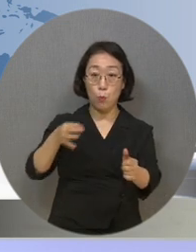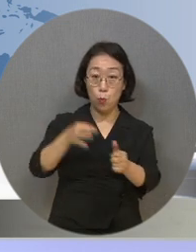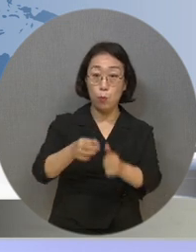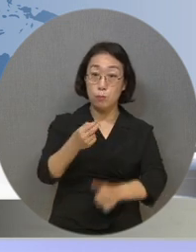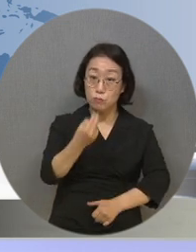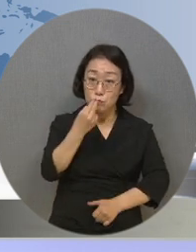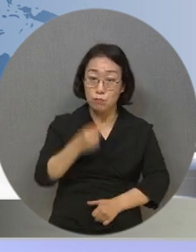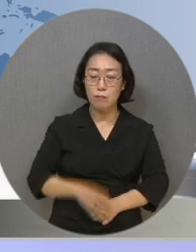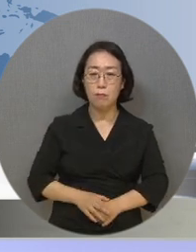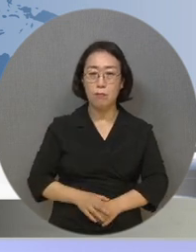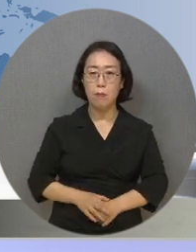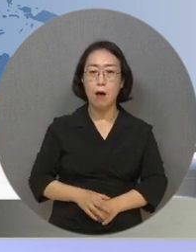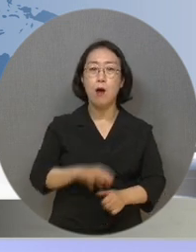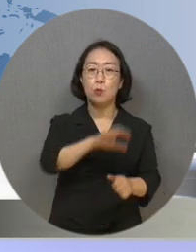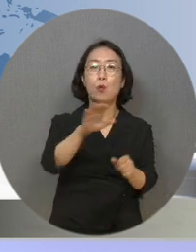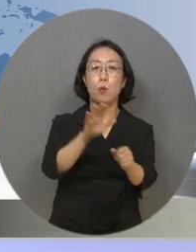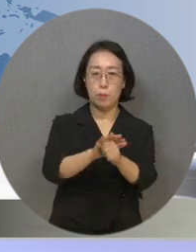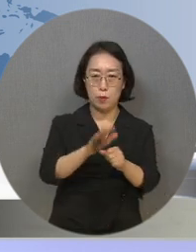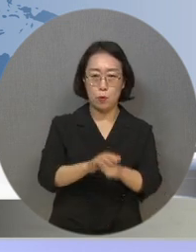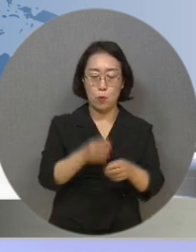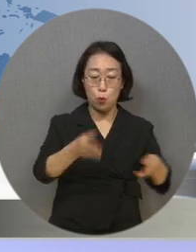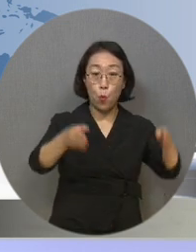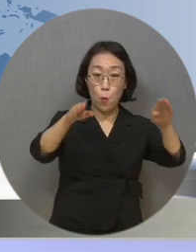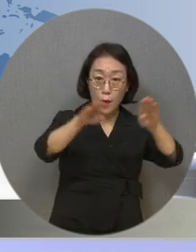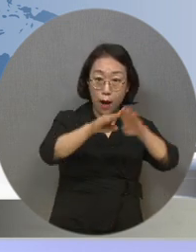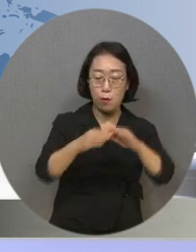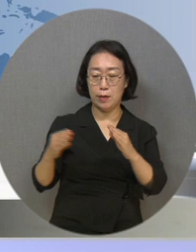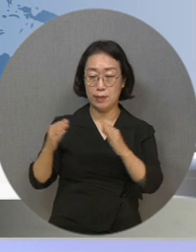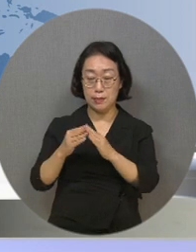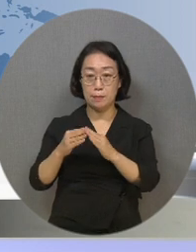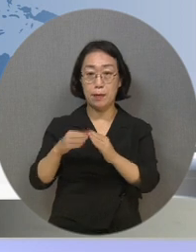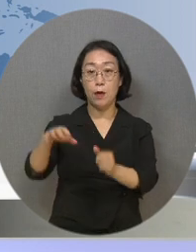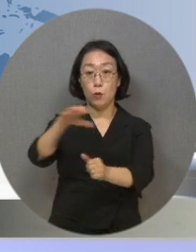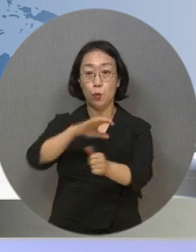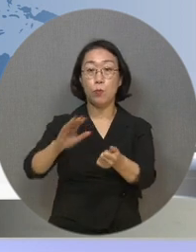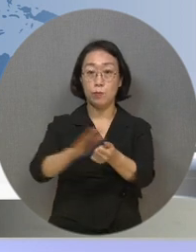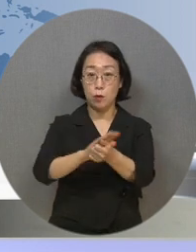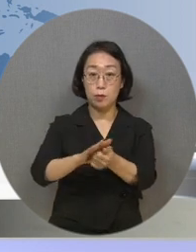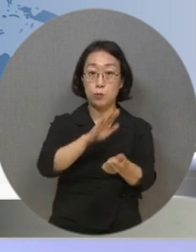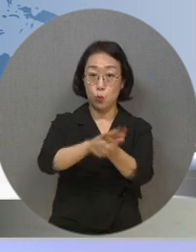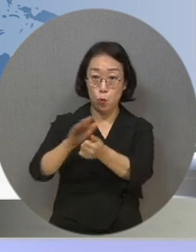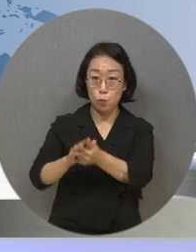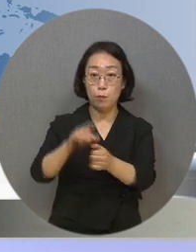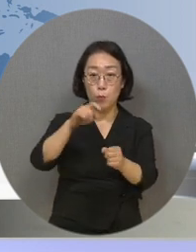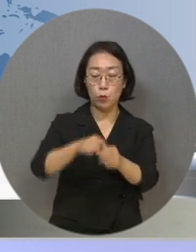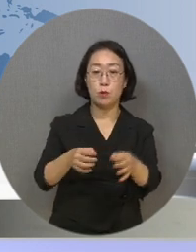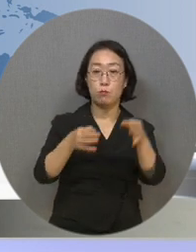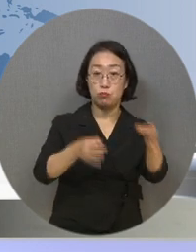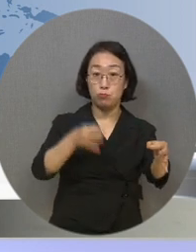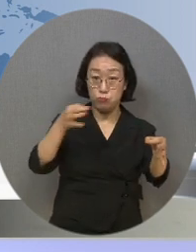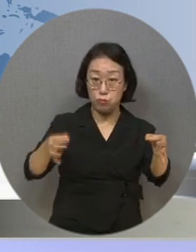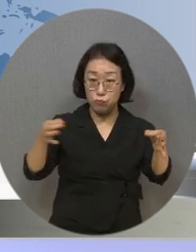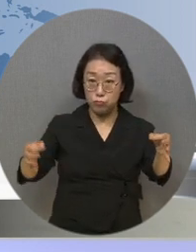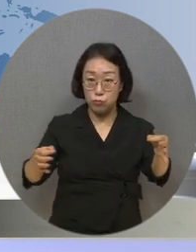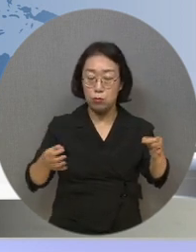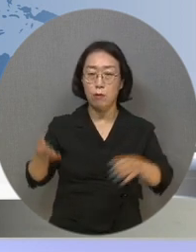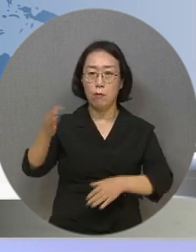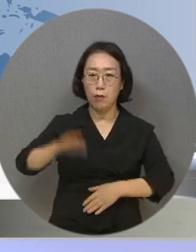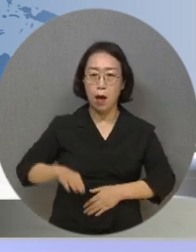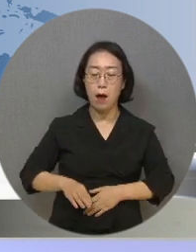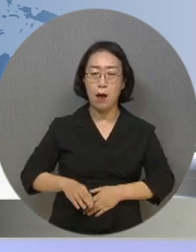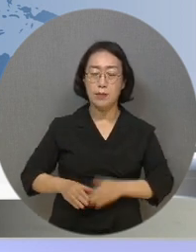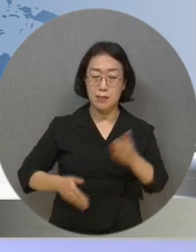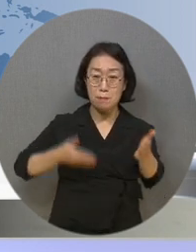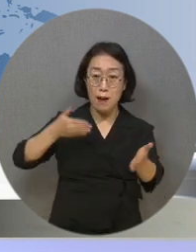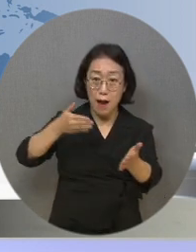어르신에게 보험금을 지급해 요양원에 머물거나 집에서 돌봄 서비스를 받을 수 있도록 지원하는 제도입니다. 하지만